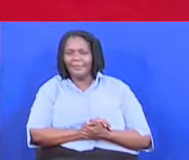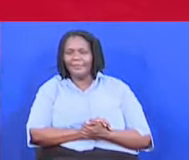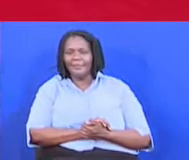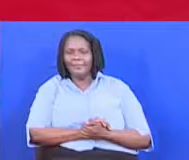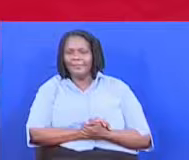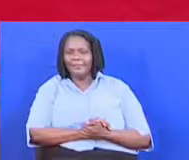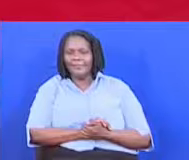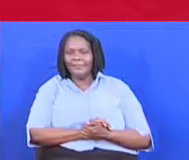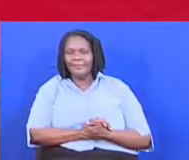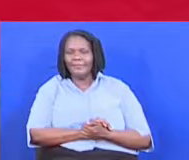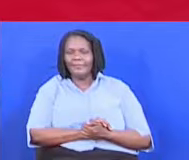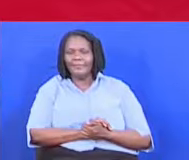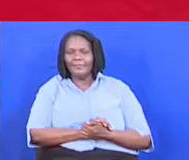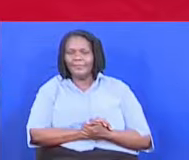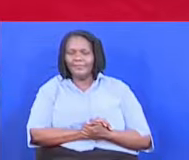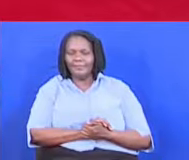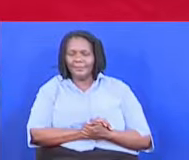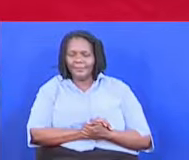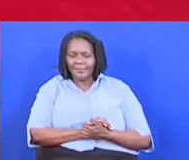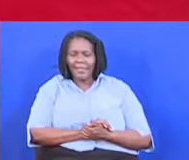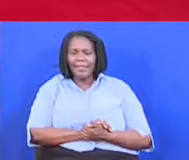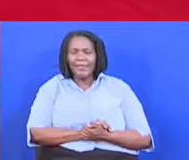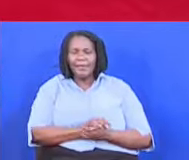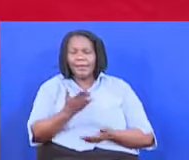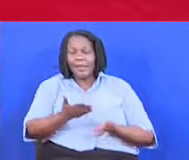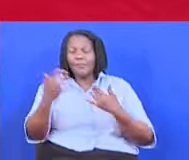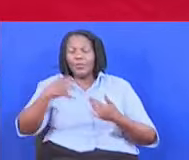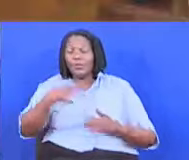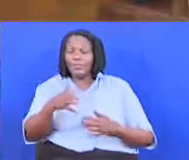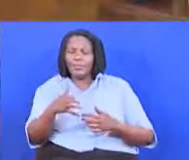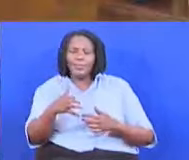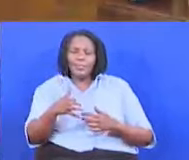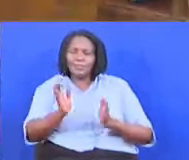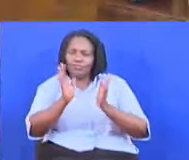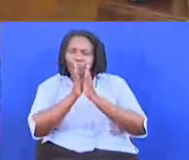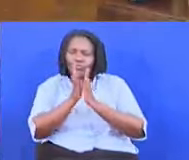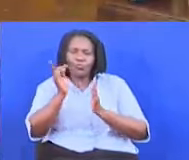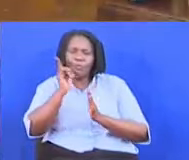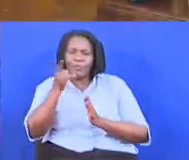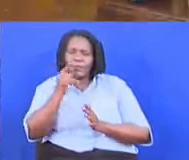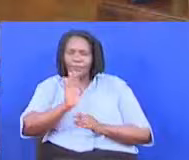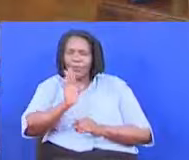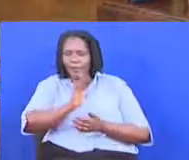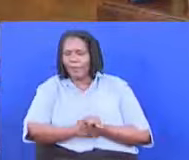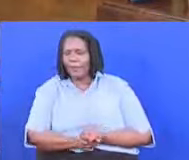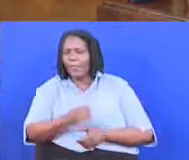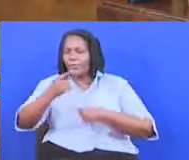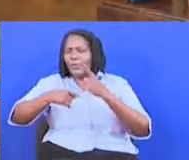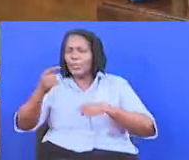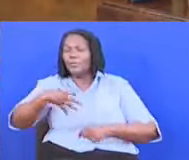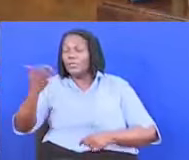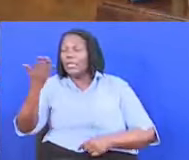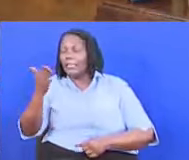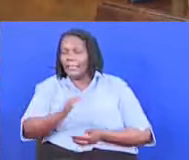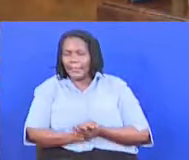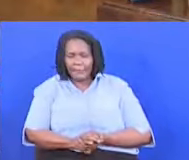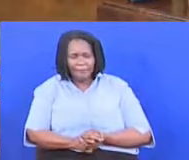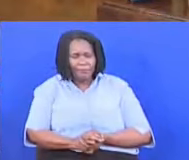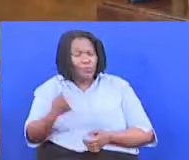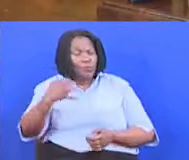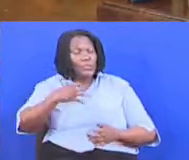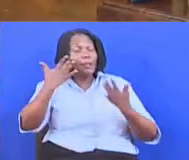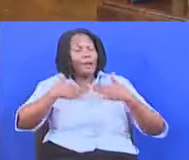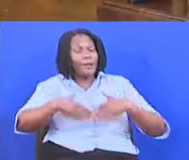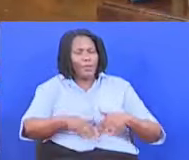Asante sana Mheshimiwa Naibu Waziri kwa majibu yako kwa maswali ya Mheshimiwa Bunge. Wizara ya Afya, Mheshimiwa Tunza Isa